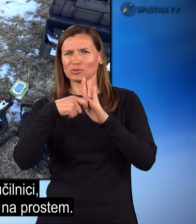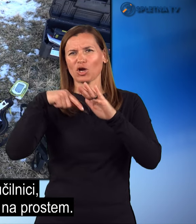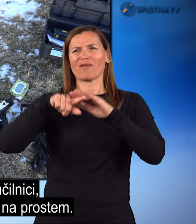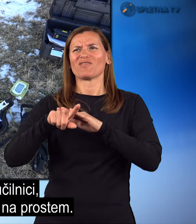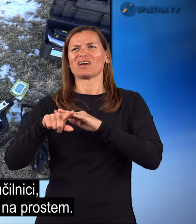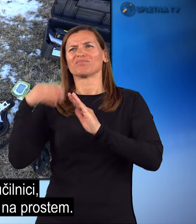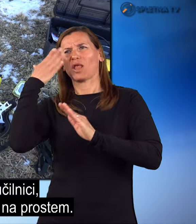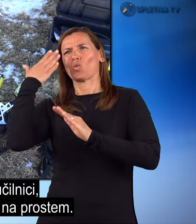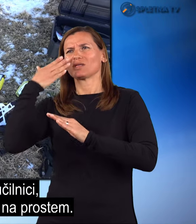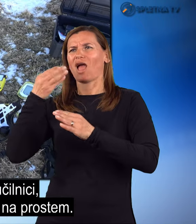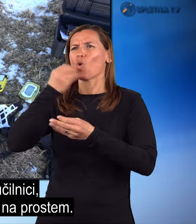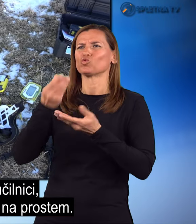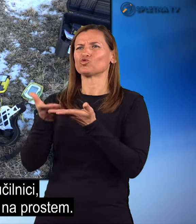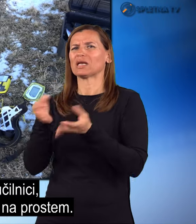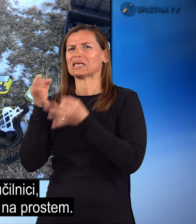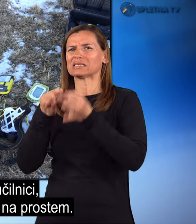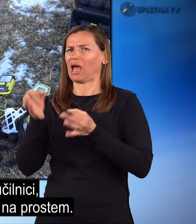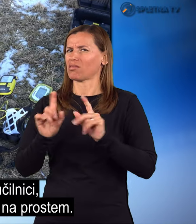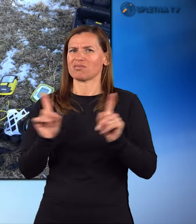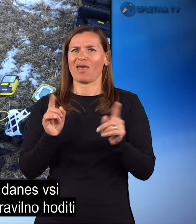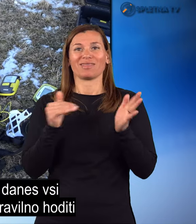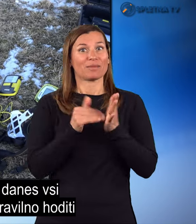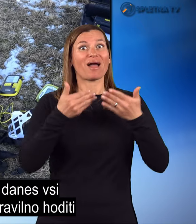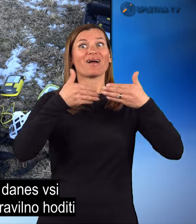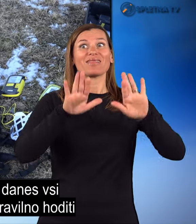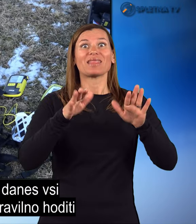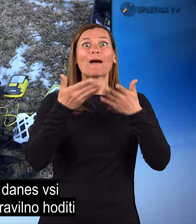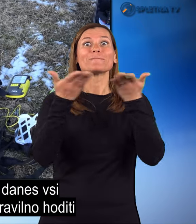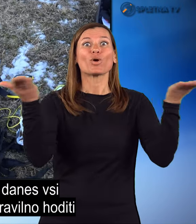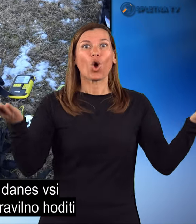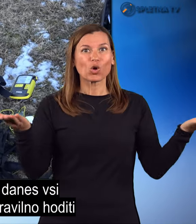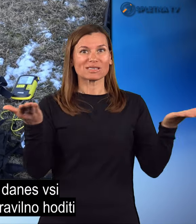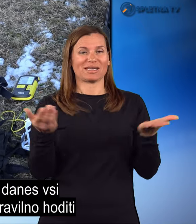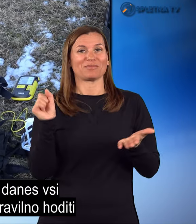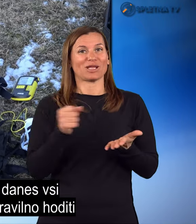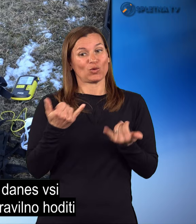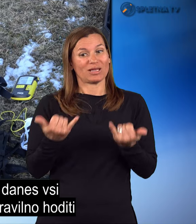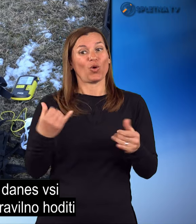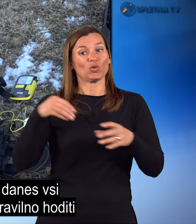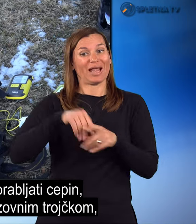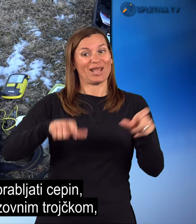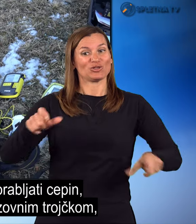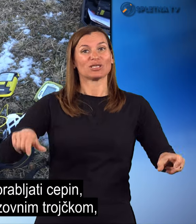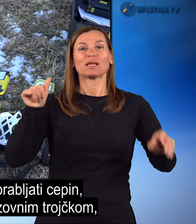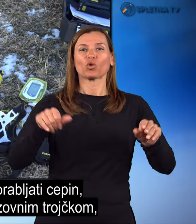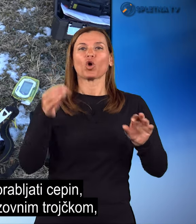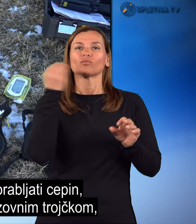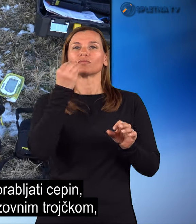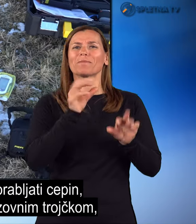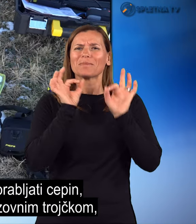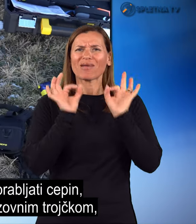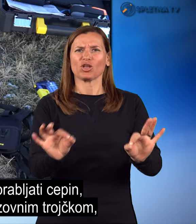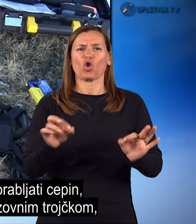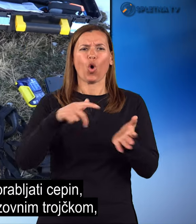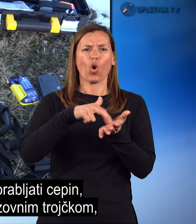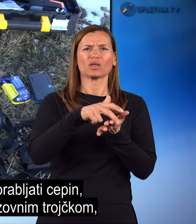in pa učilnici, ampak moramo biti na prostem. Tako da danes vsi udeleženci se bojo naučili pravilno hoditi s pomočjo